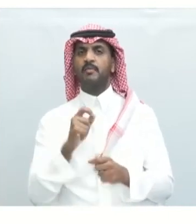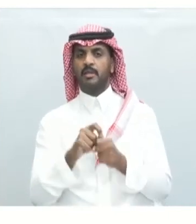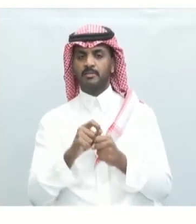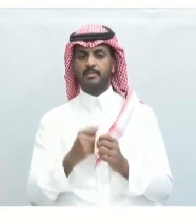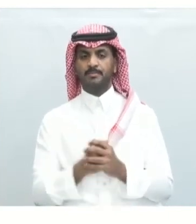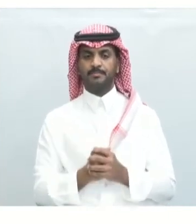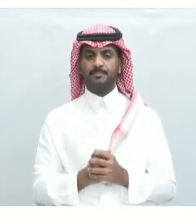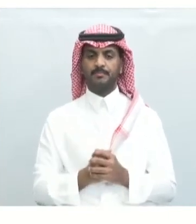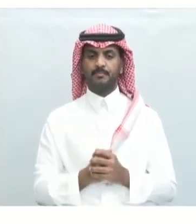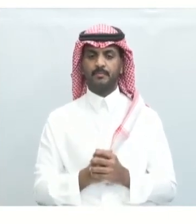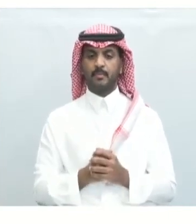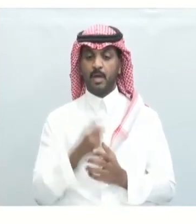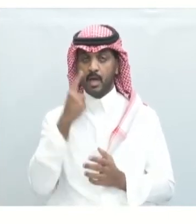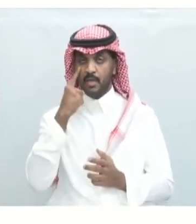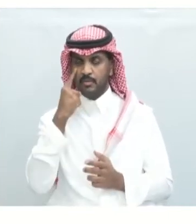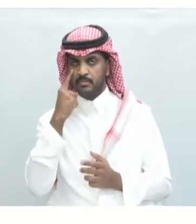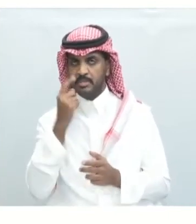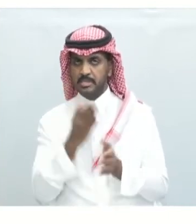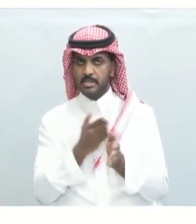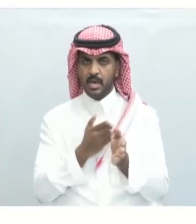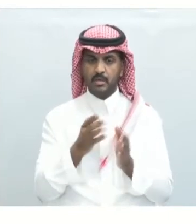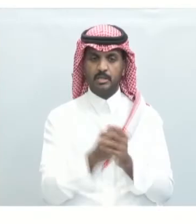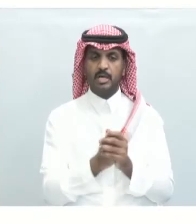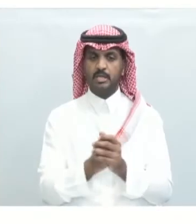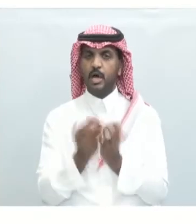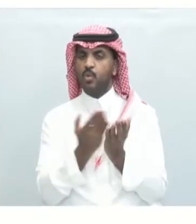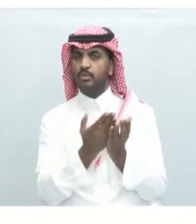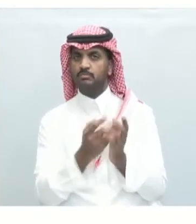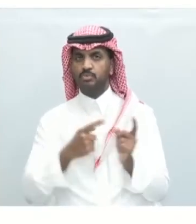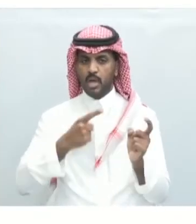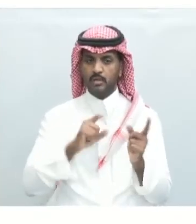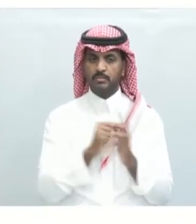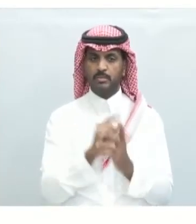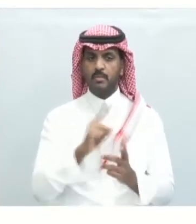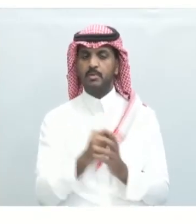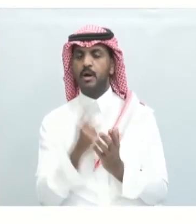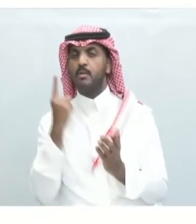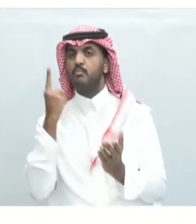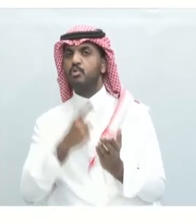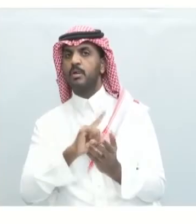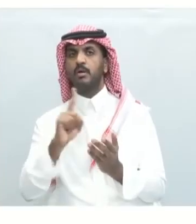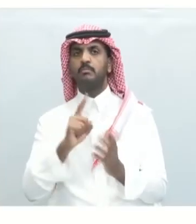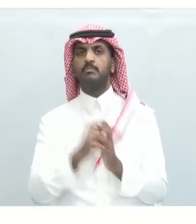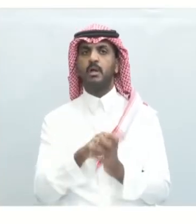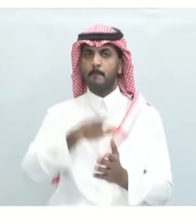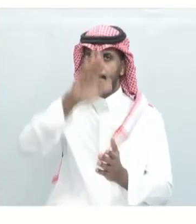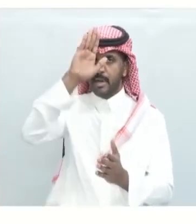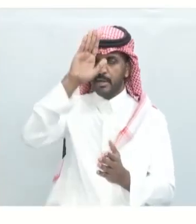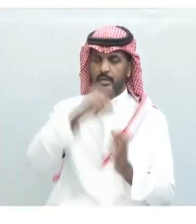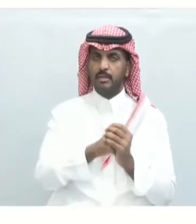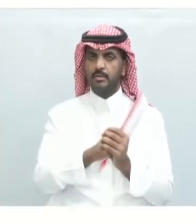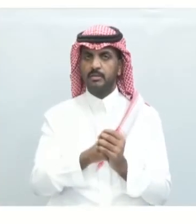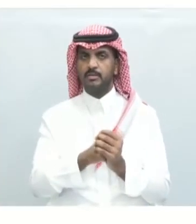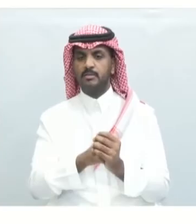ايضا نقول احذر من انساق الى اي دعوه من دعوات الجهاد التي لم يامر بها ولي امرنا خادم الحرمين